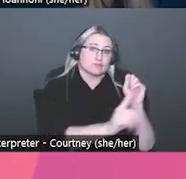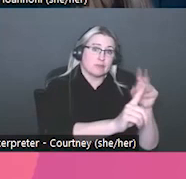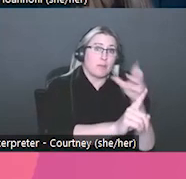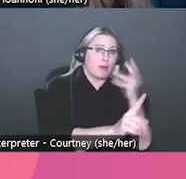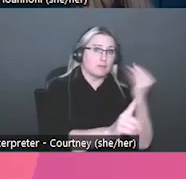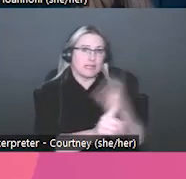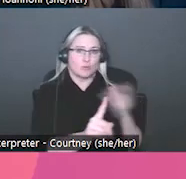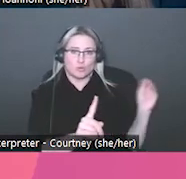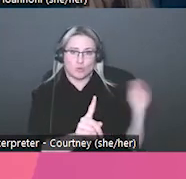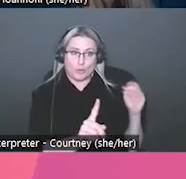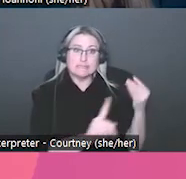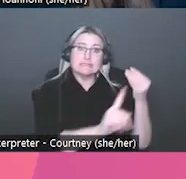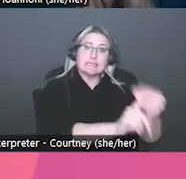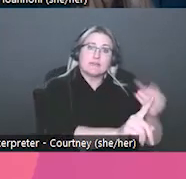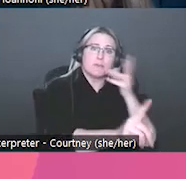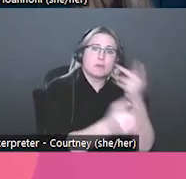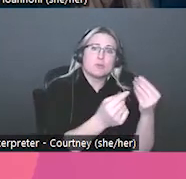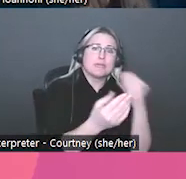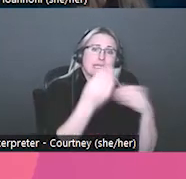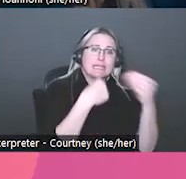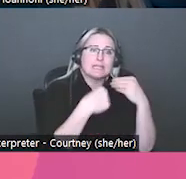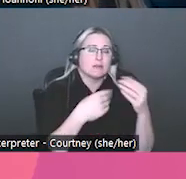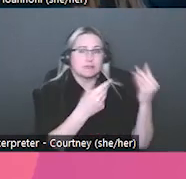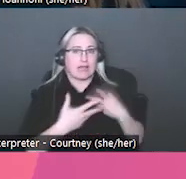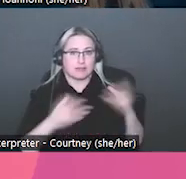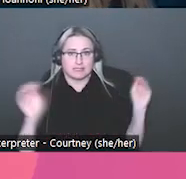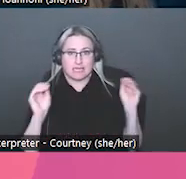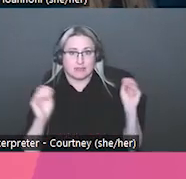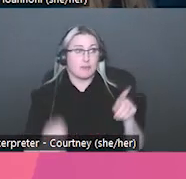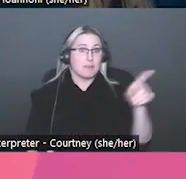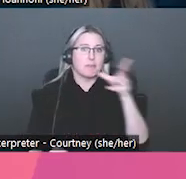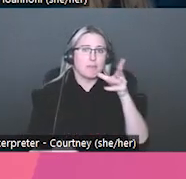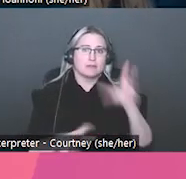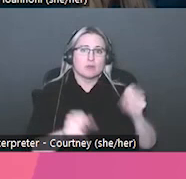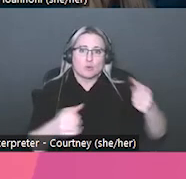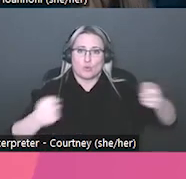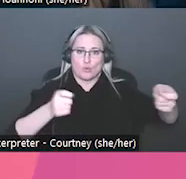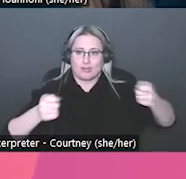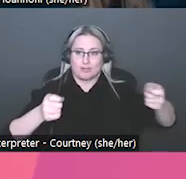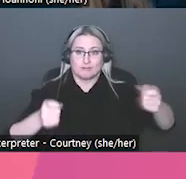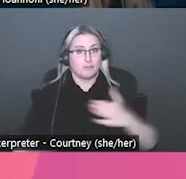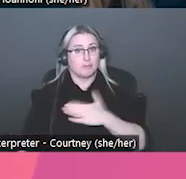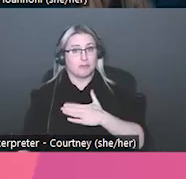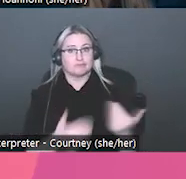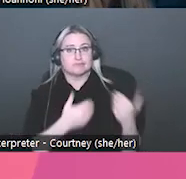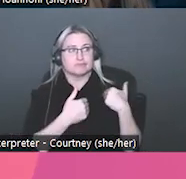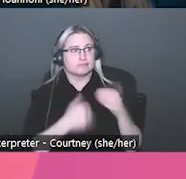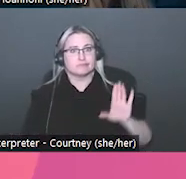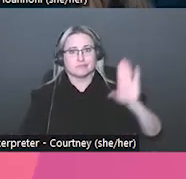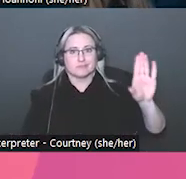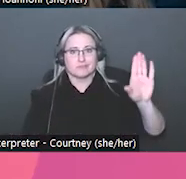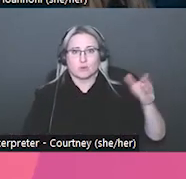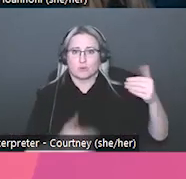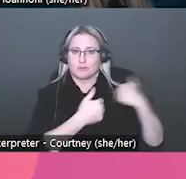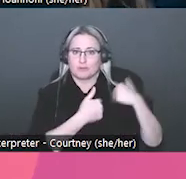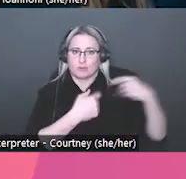le disait à ma mère et ne me le disait pas. Il donnait à ma mère des choses à manger pour moi sans me le dire. Ainsi, c'était ma mère qui contrôlait la situation. Alors, ce n'était pas ma